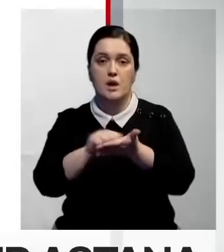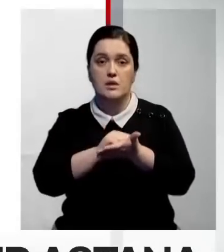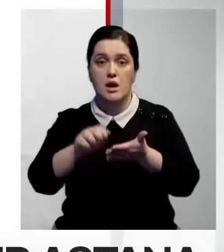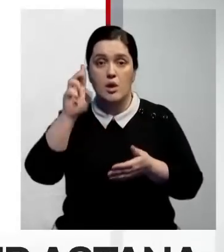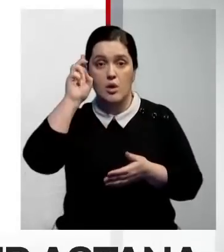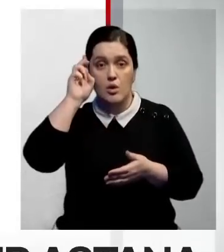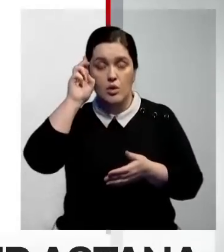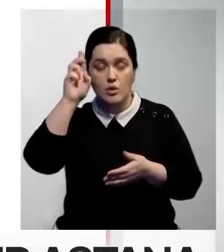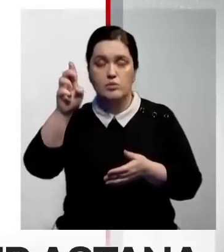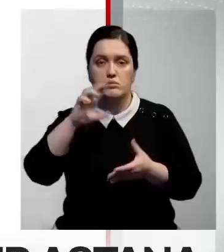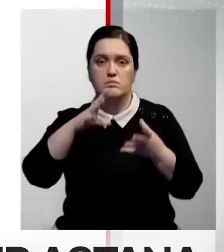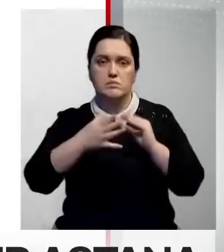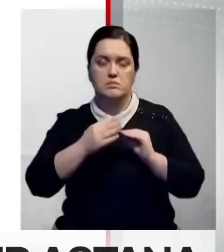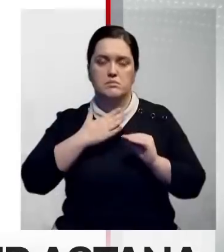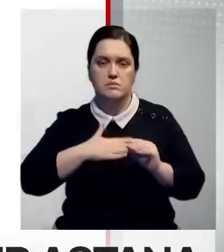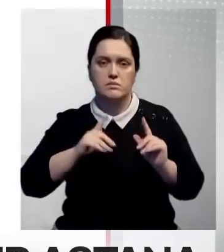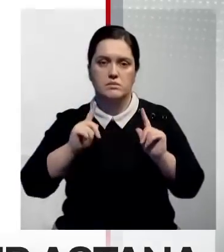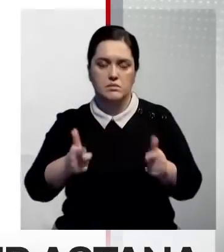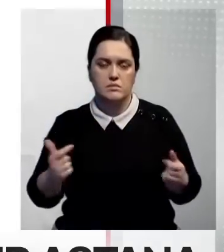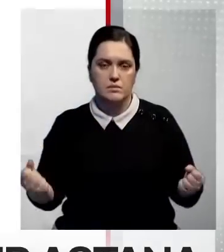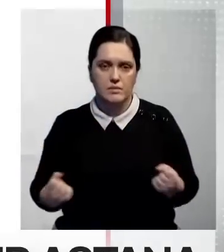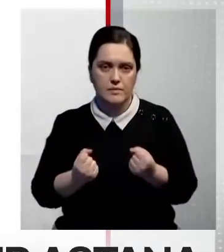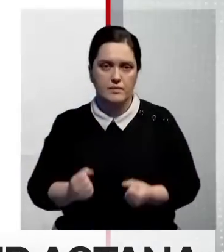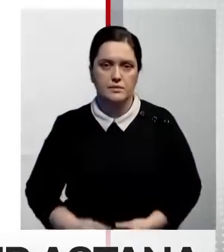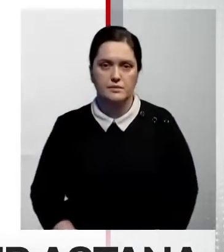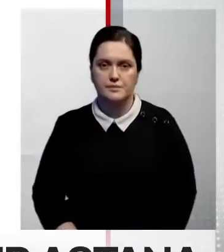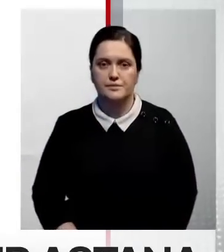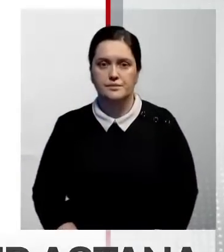развития компании поддержал.